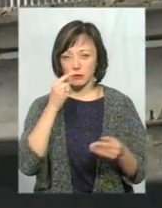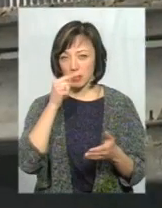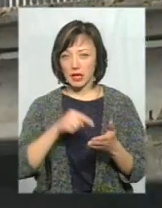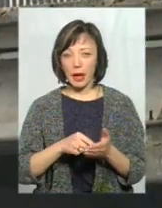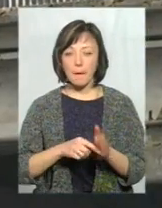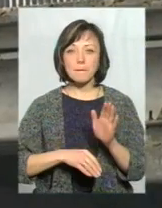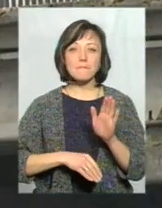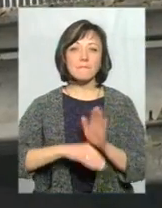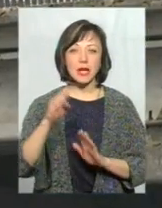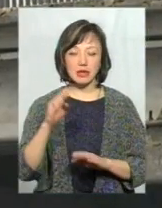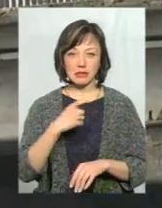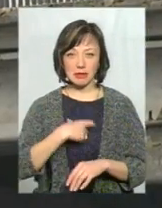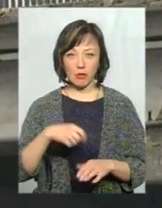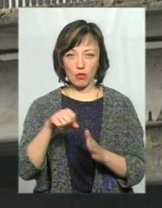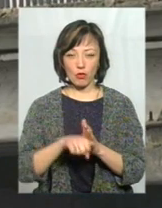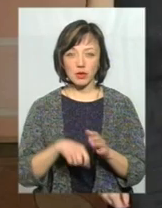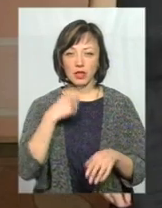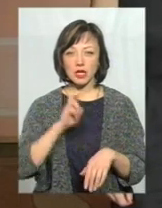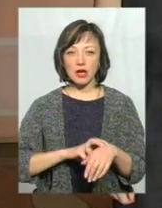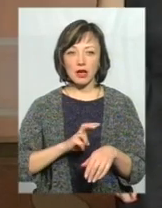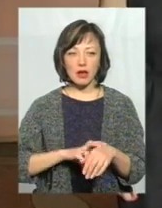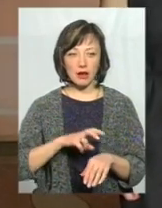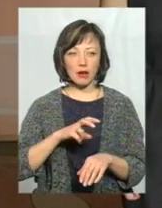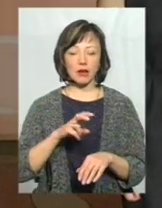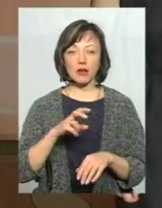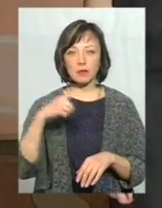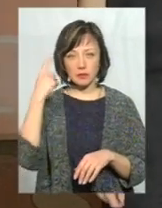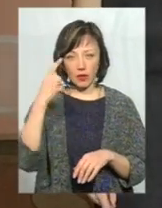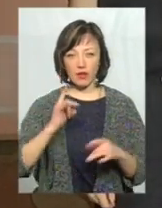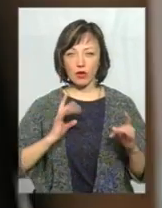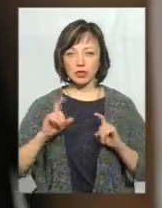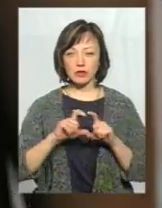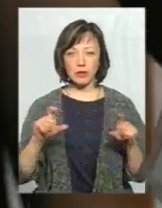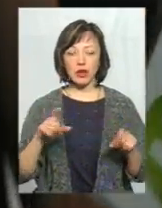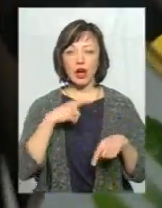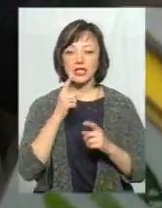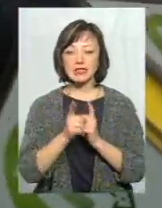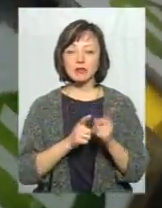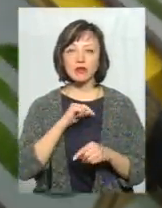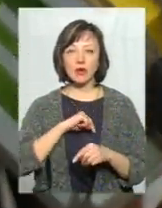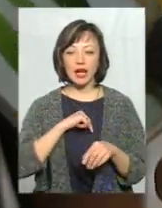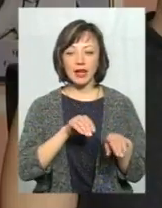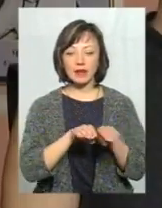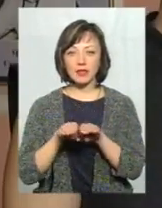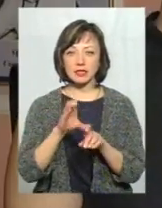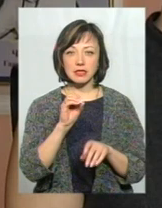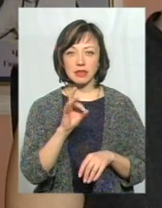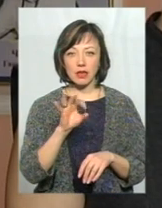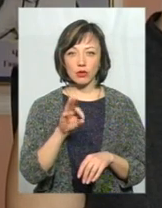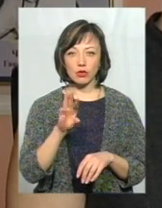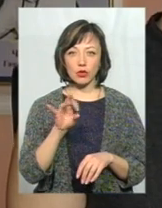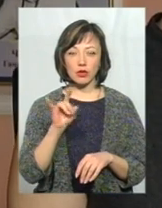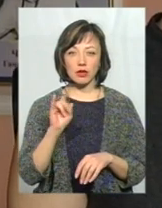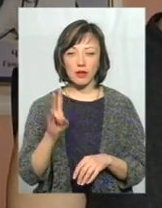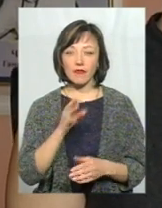самогубств, каже головний лікар обласного психоневрологічного диспансеру Лілія Брухнова. Медик пояснює це зміною в організмі рівнем серотоніну, який відповідає